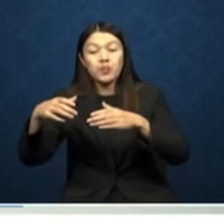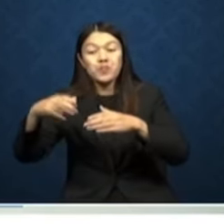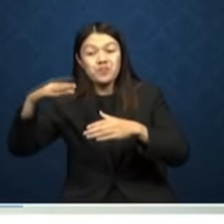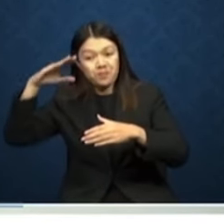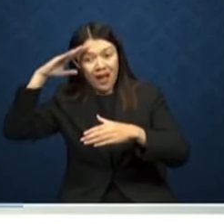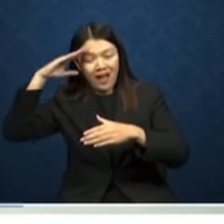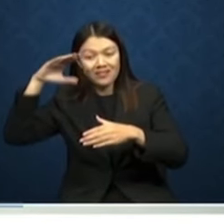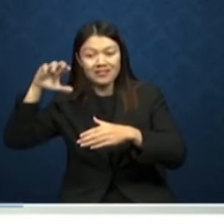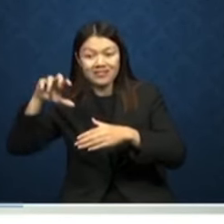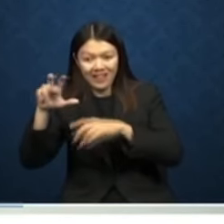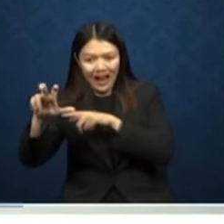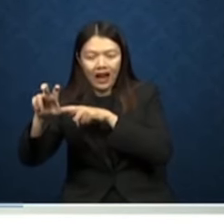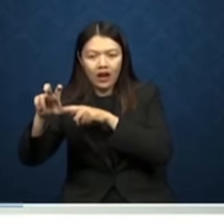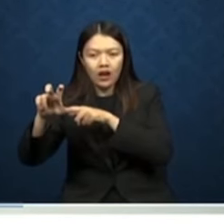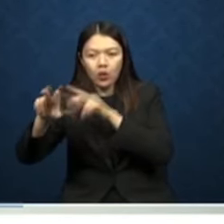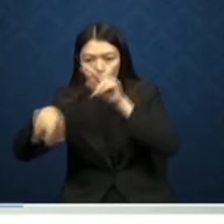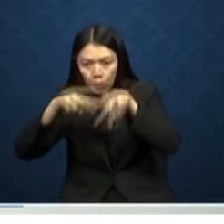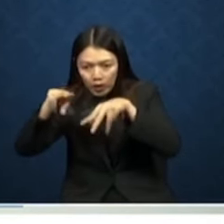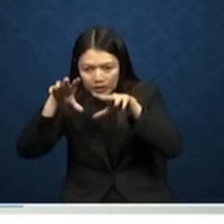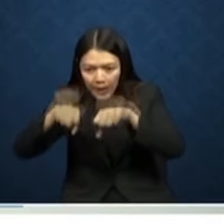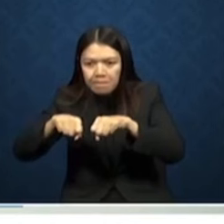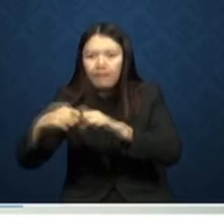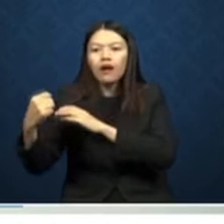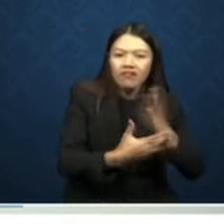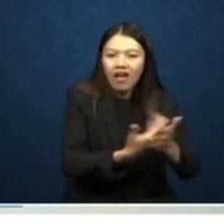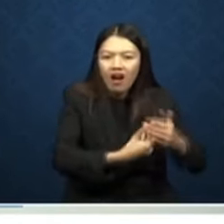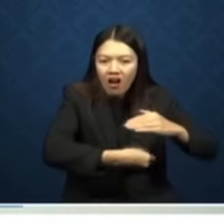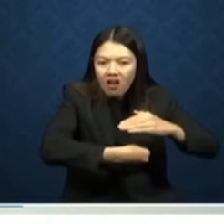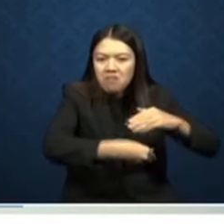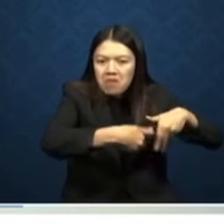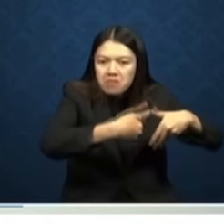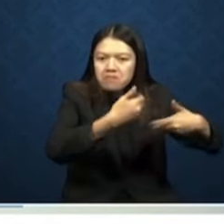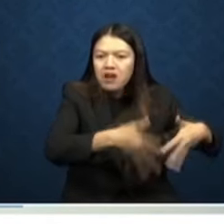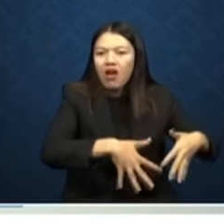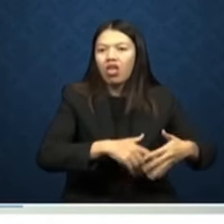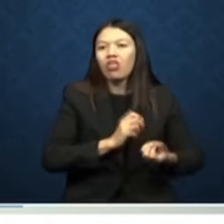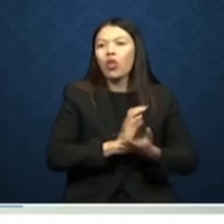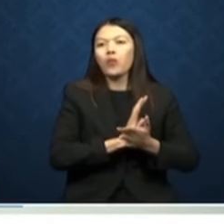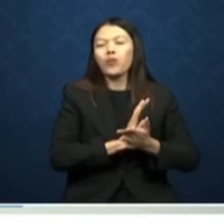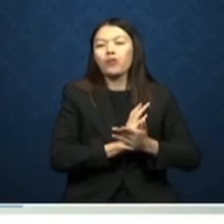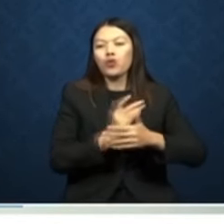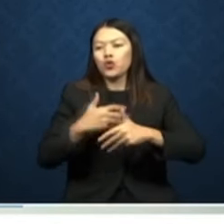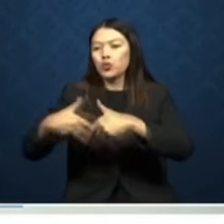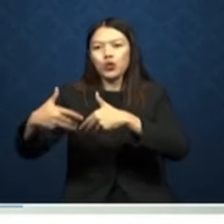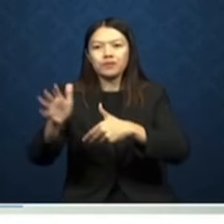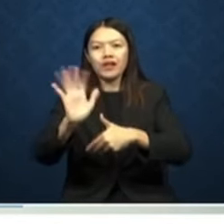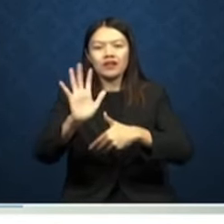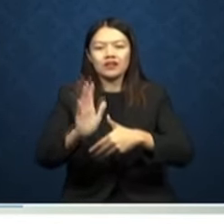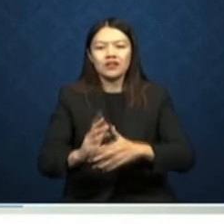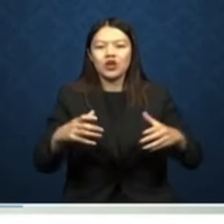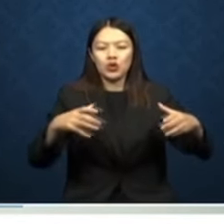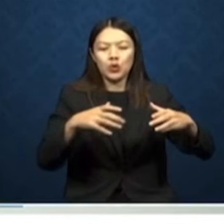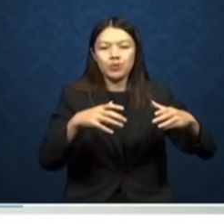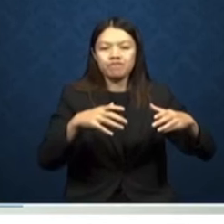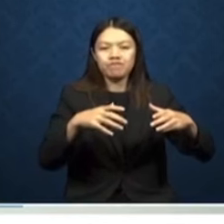ที่ทำงานและมีการตรวจจับอย่างเข้มข้นมาตตลอดผู้เสียประโยชน์ไม่ใช่พี่น้องประชาชนแต่เป็น